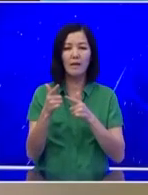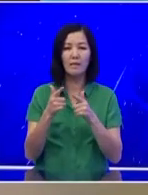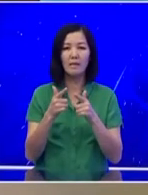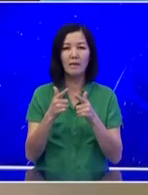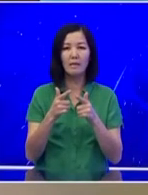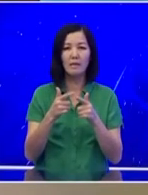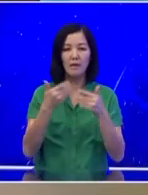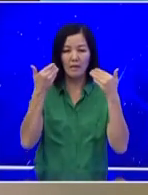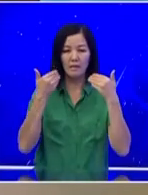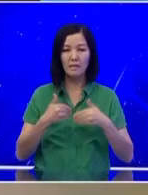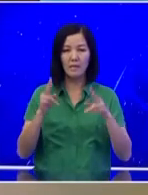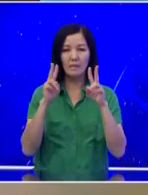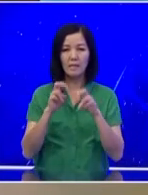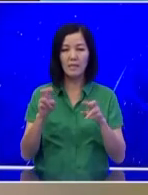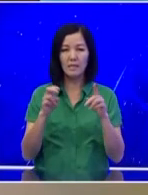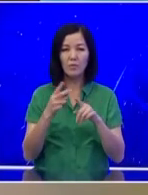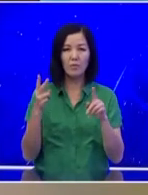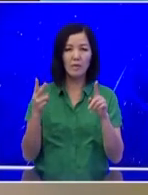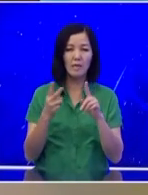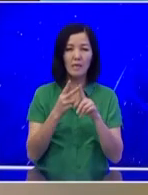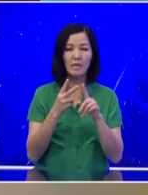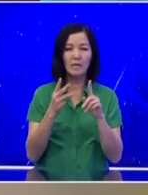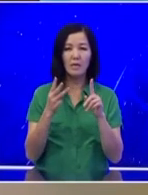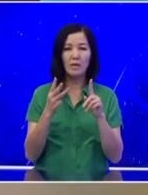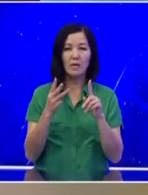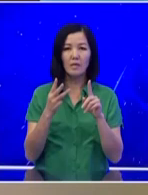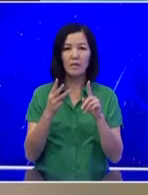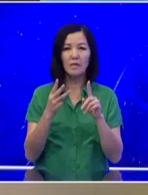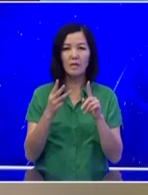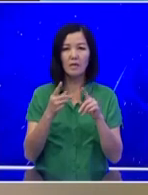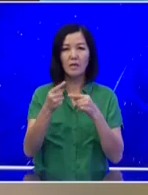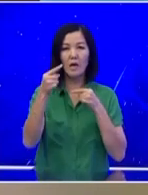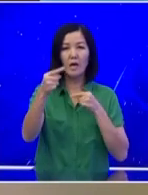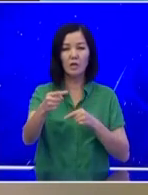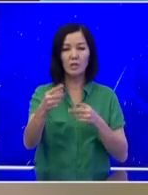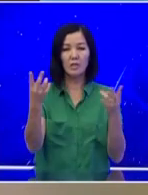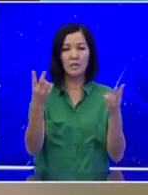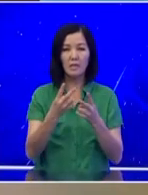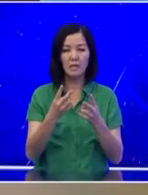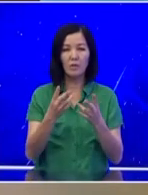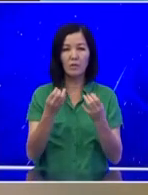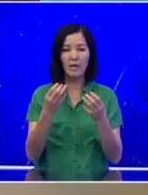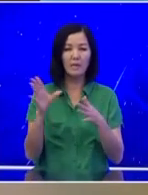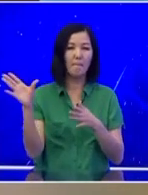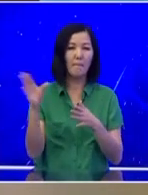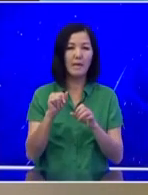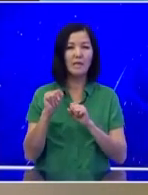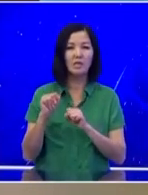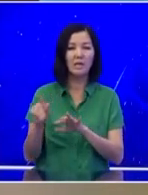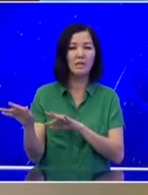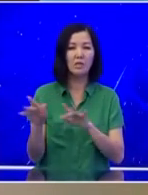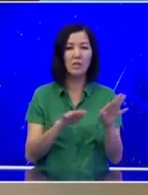Тепловизормен тексеру қарастырылып, 2 метрден кем емес қашықтық сақталу, тағы да барлық